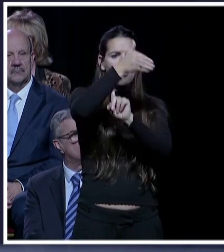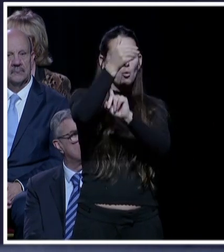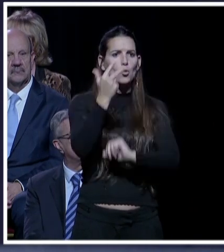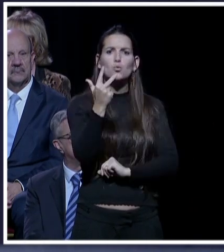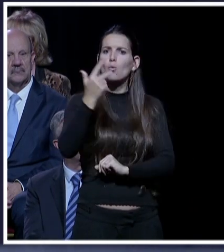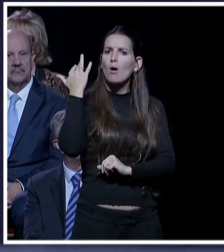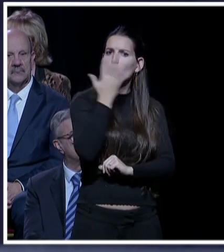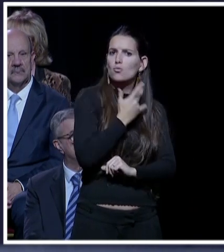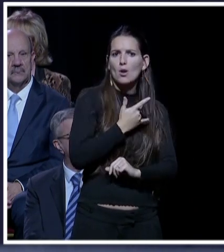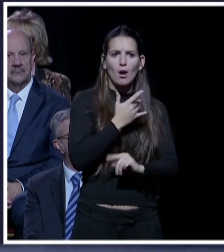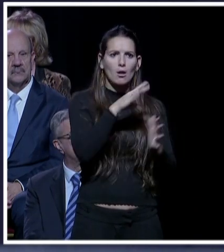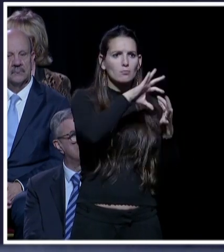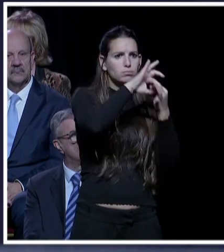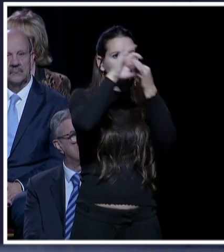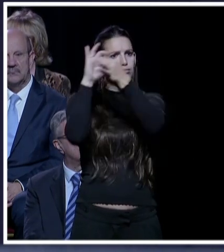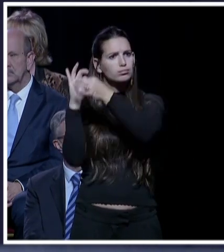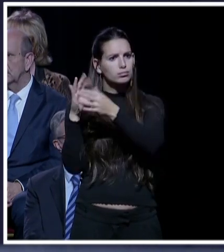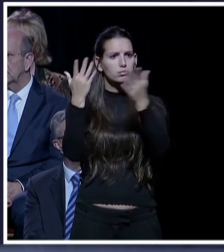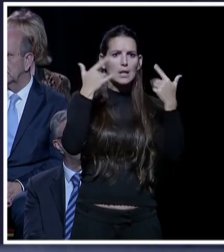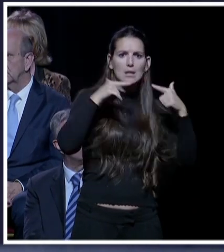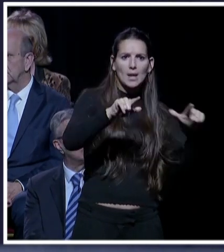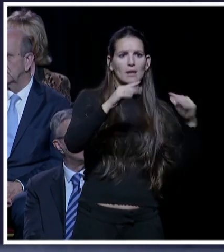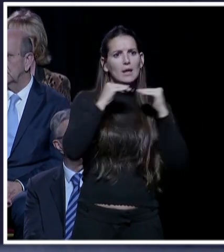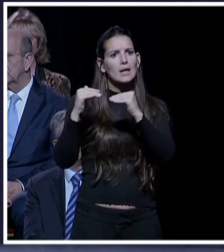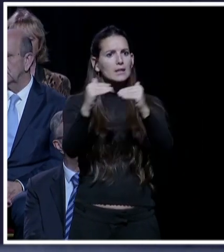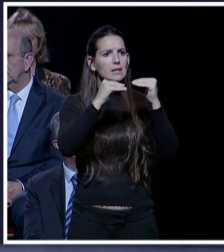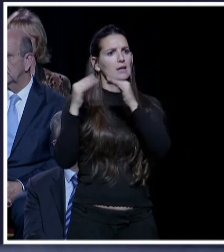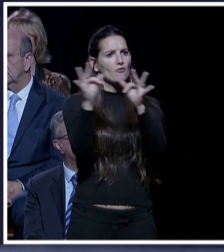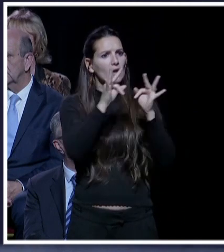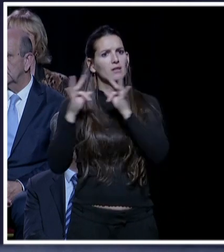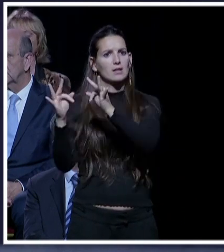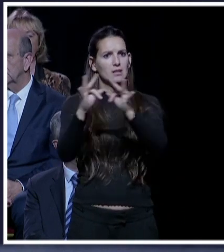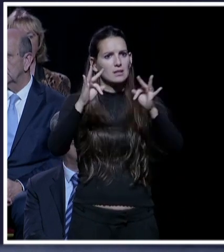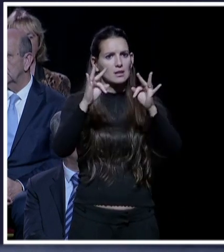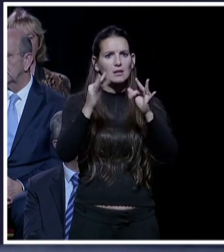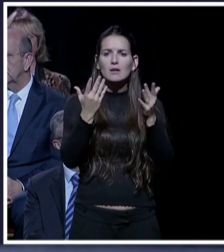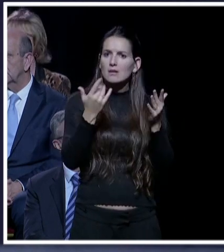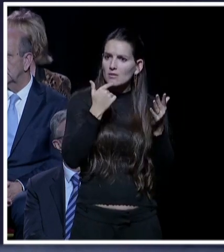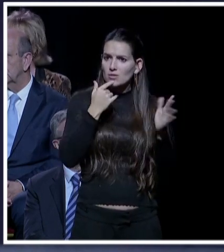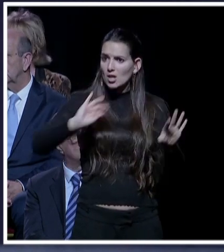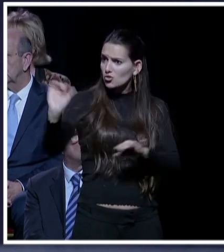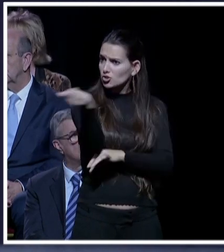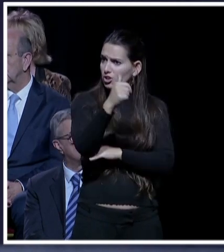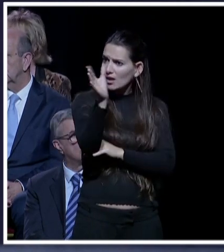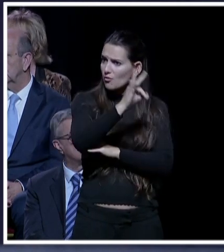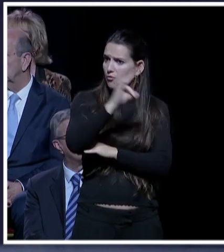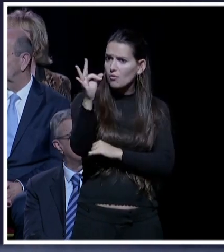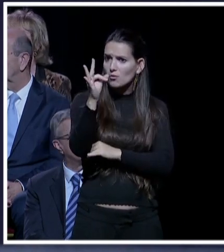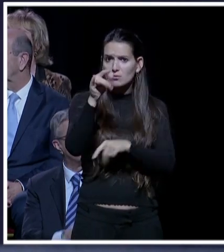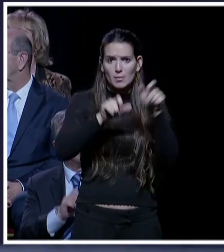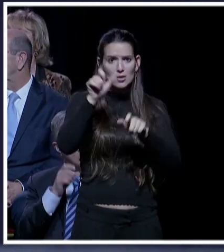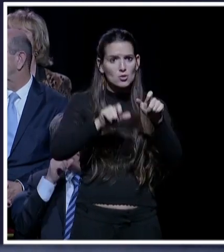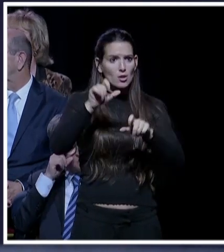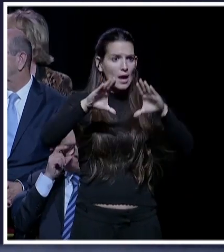l'alliance de la nation. Notre devise de liberté, d'égalité, de fraternité, qui donne à chaque Français les mêmes droits, les mêmes